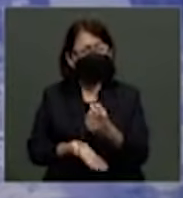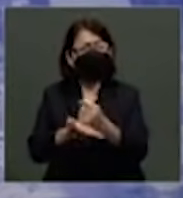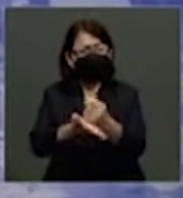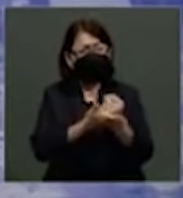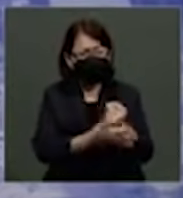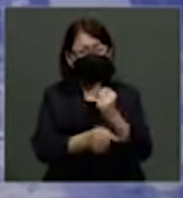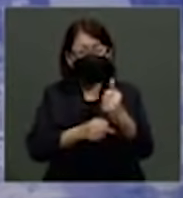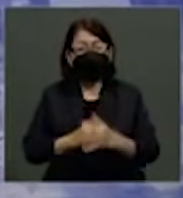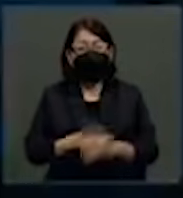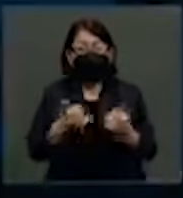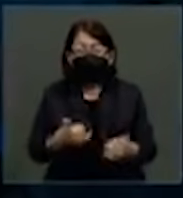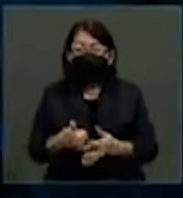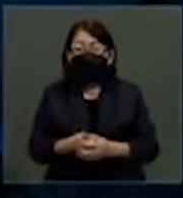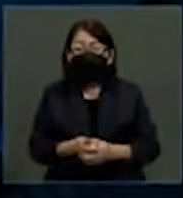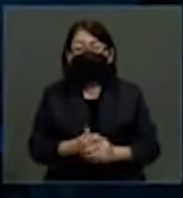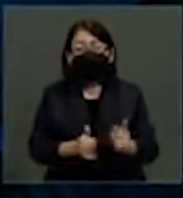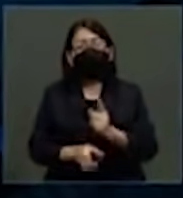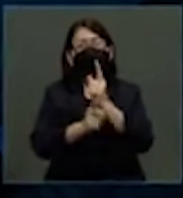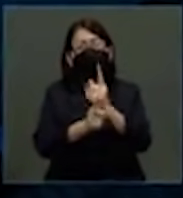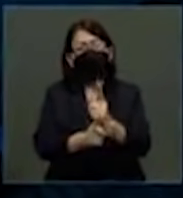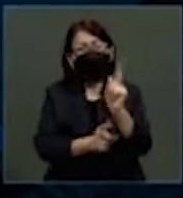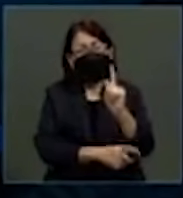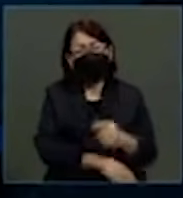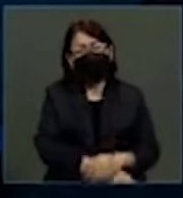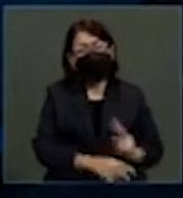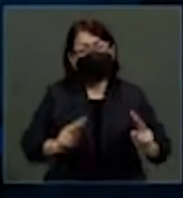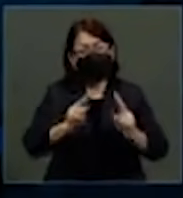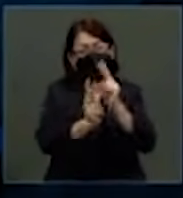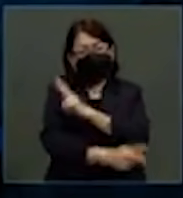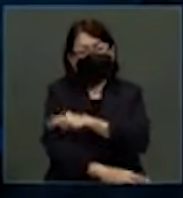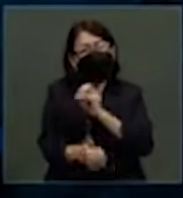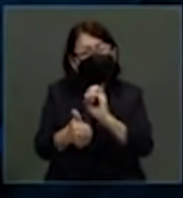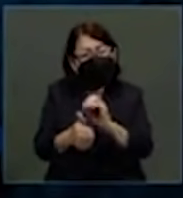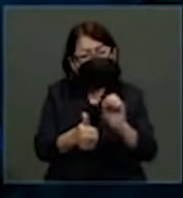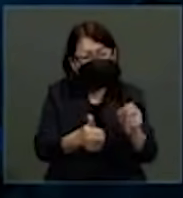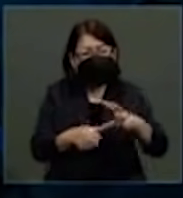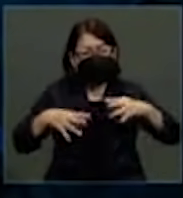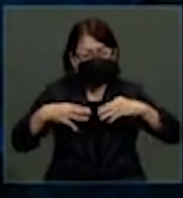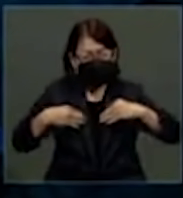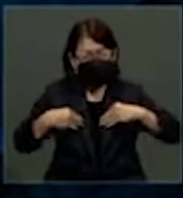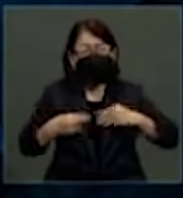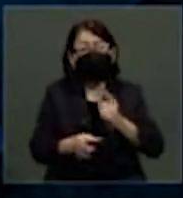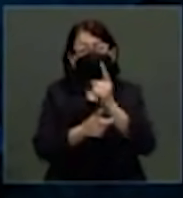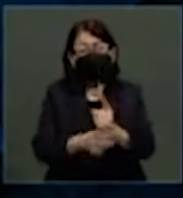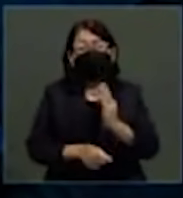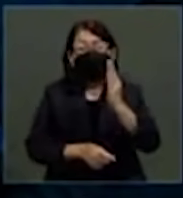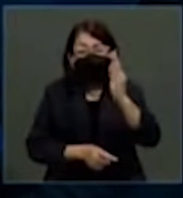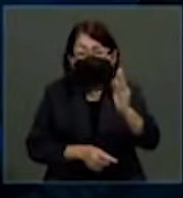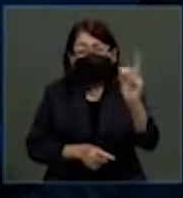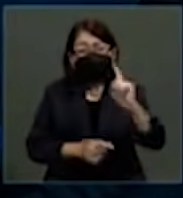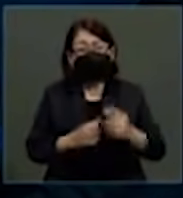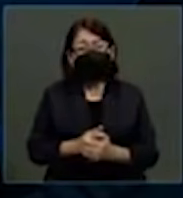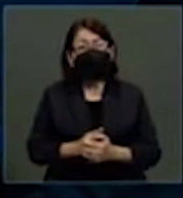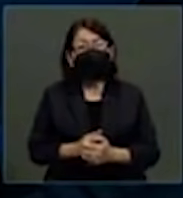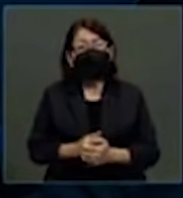าแต่ว่าก็ไม่ได้เขียนตรงๆในนี้แต่หมายถึงว่าก็ได้ช่วยกันตรงนี้นะครับในการบำบัดหรือรักษาตามคำแนะน